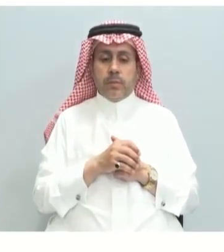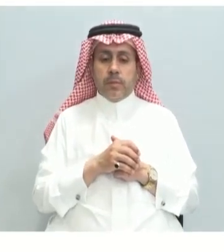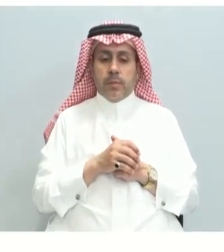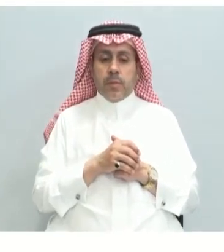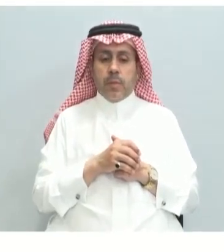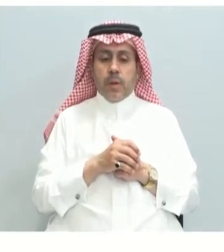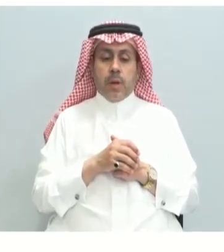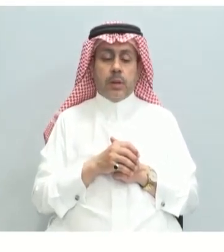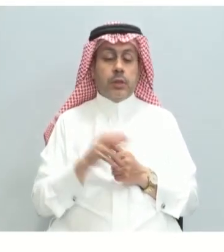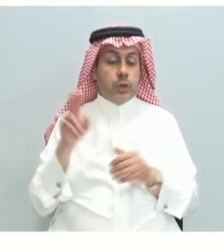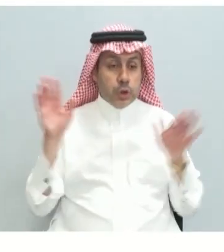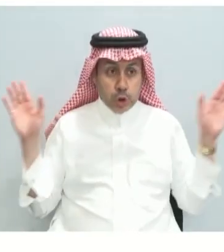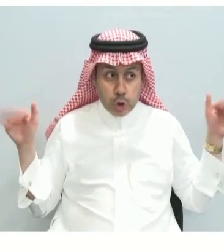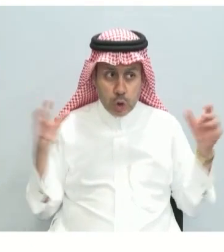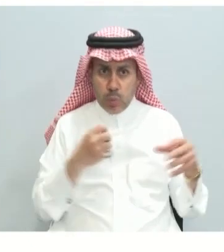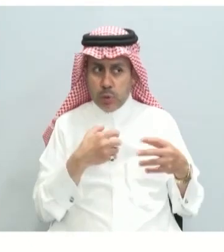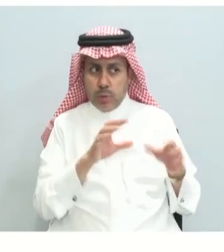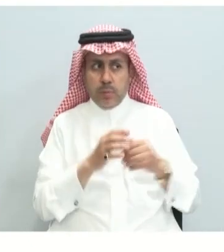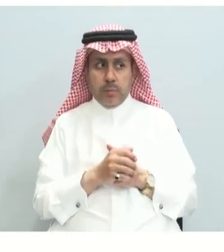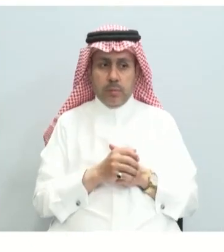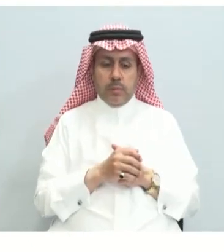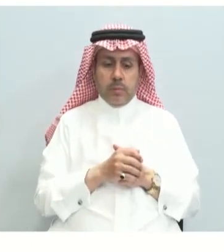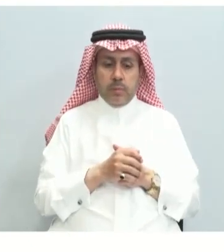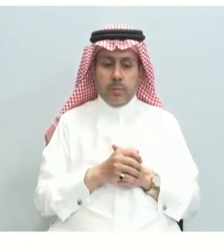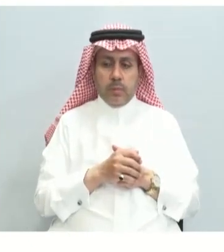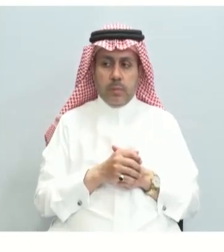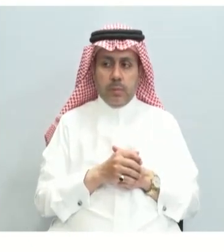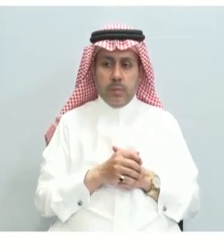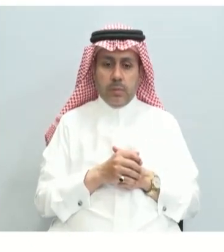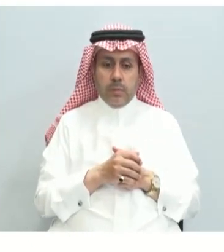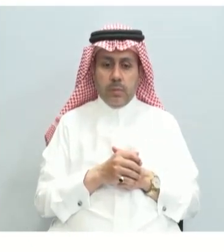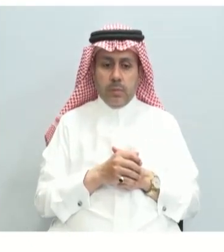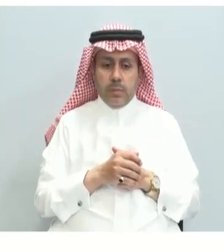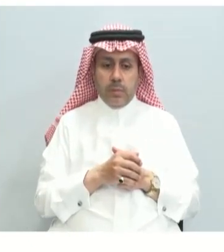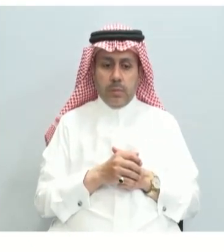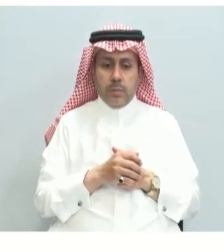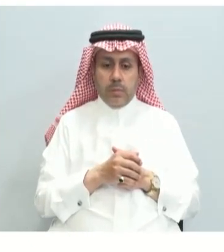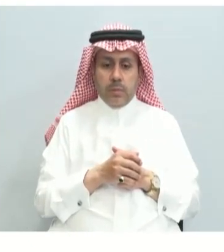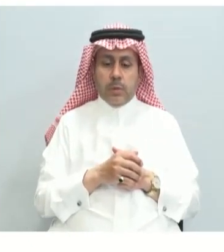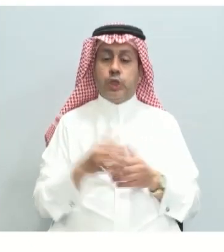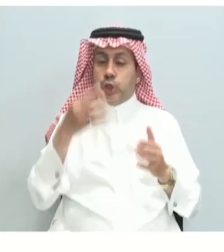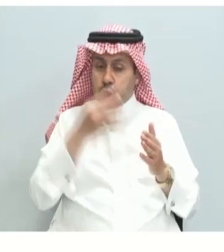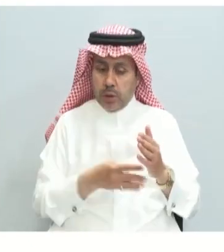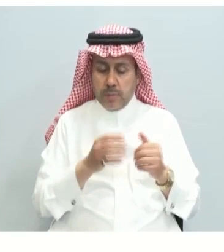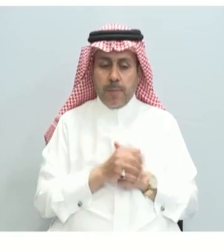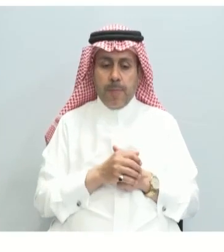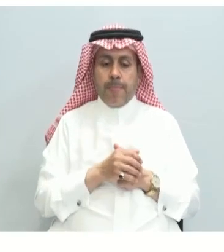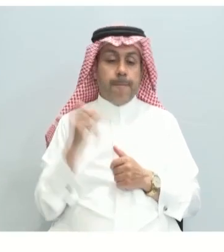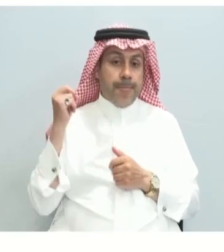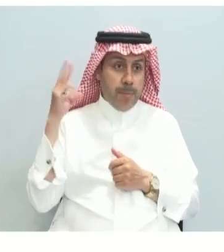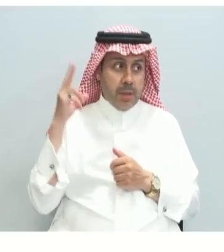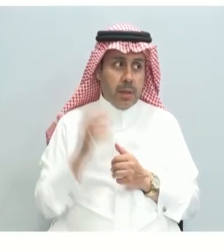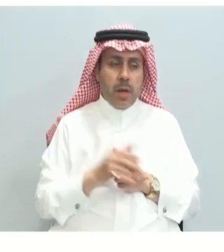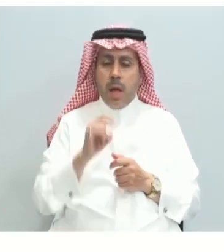من التطير المنهي عنه، بل هو من التطير المنهي عنه شرعا، وهو بدعة